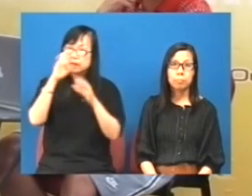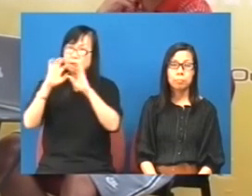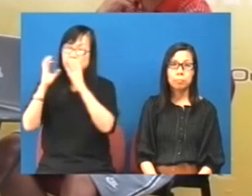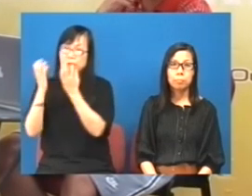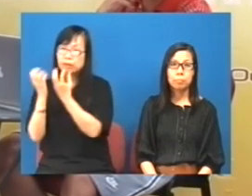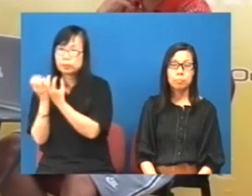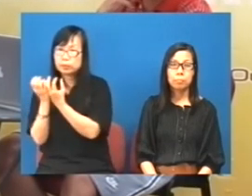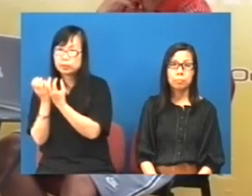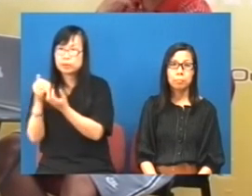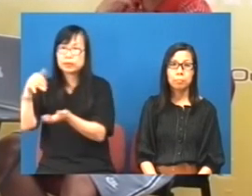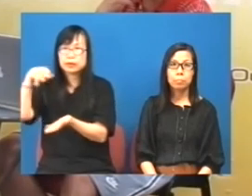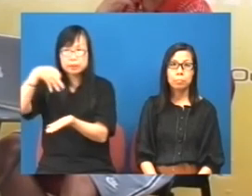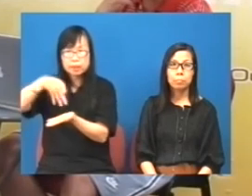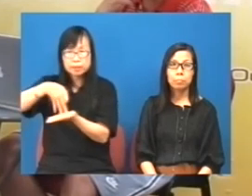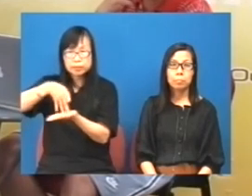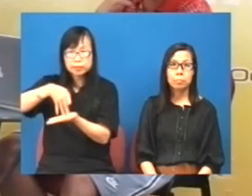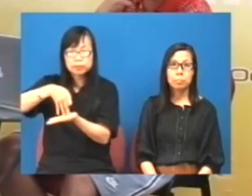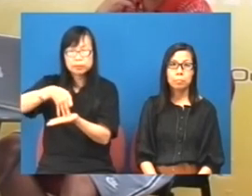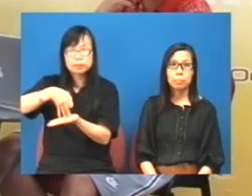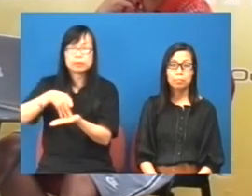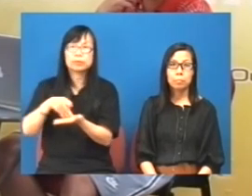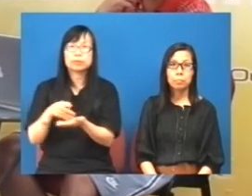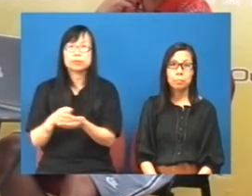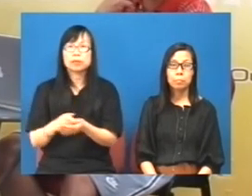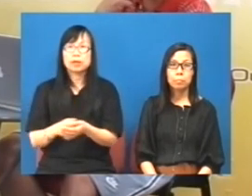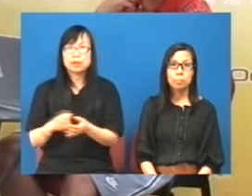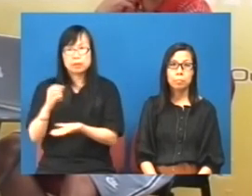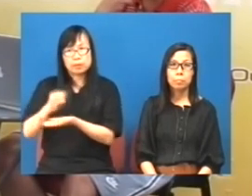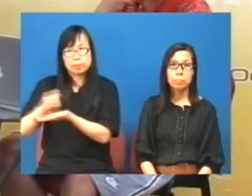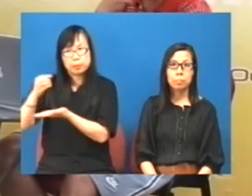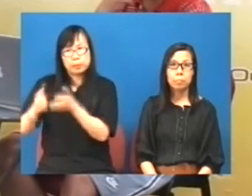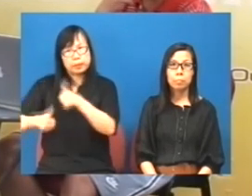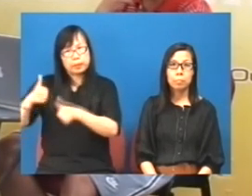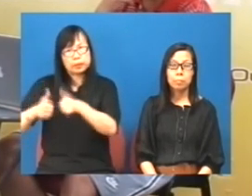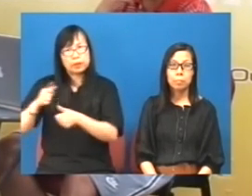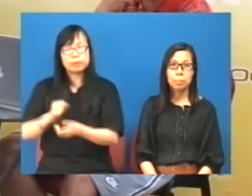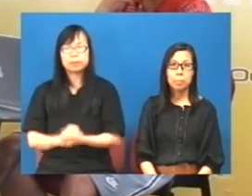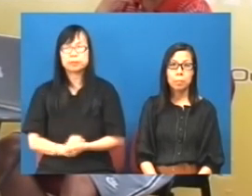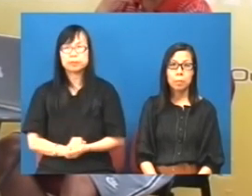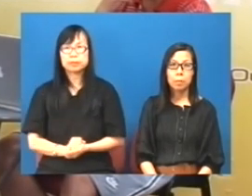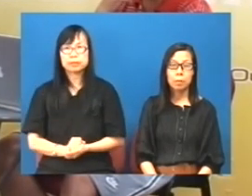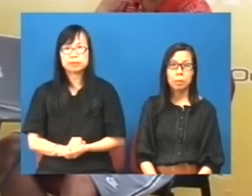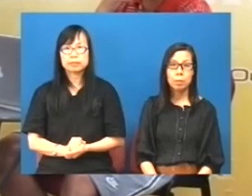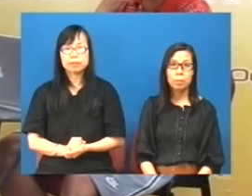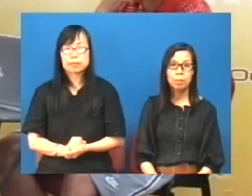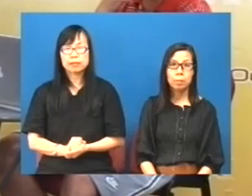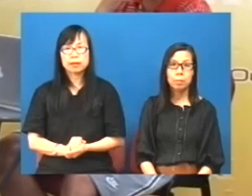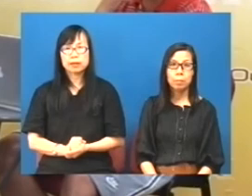杯賽為何要在